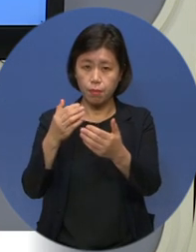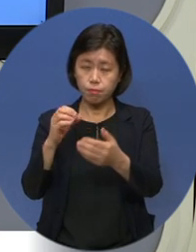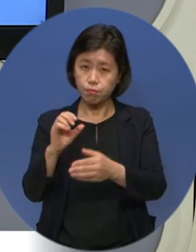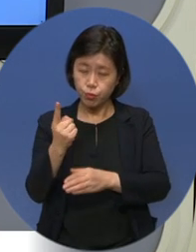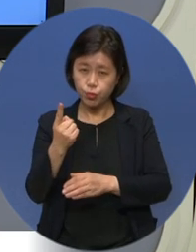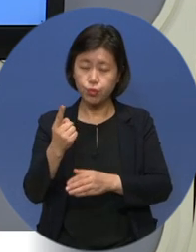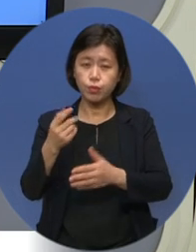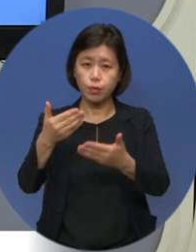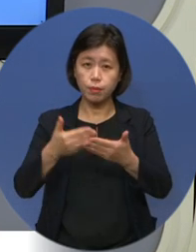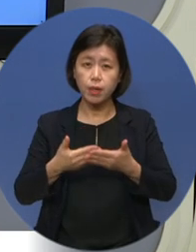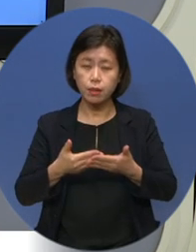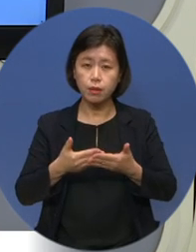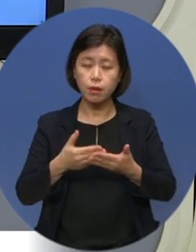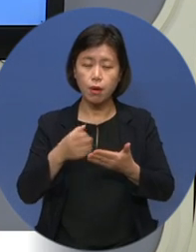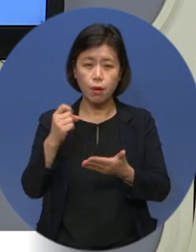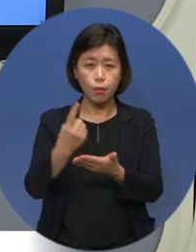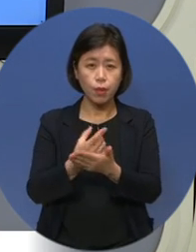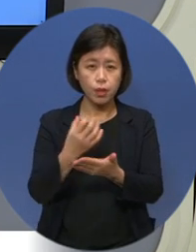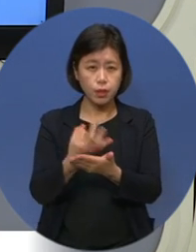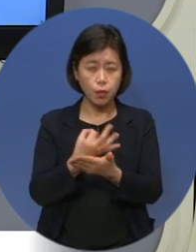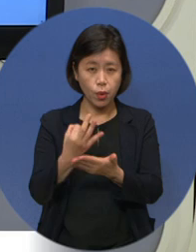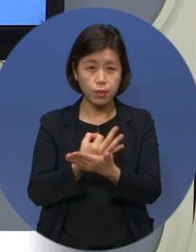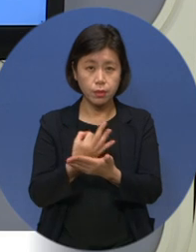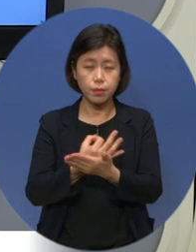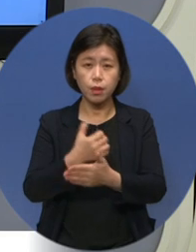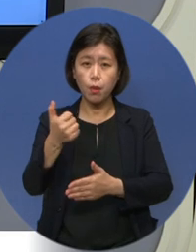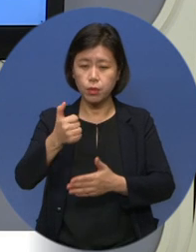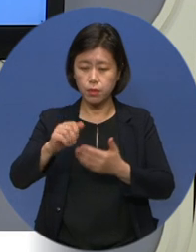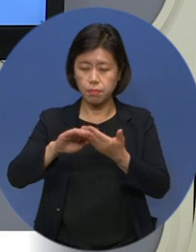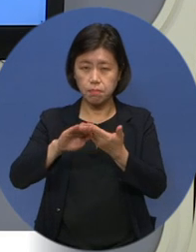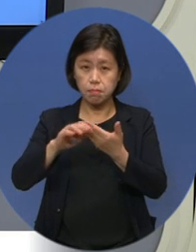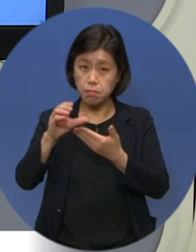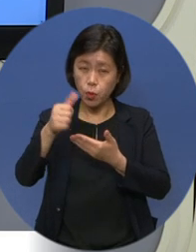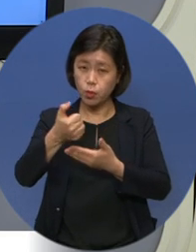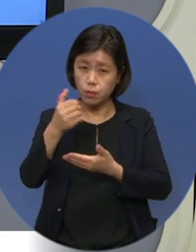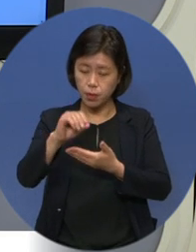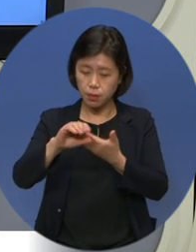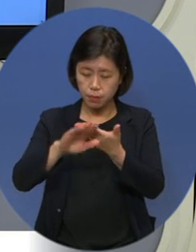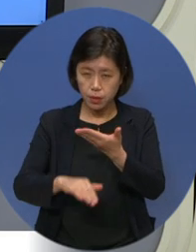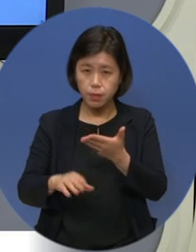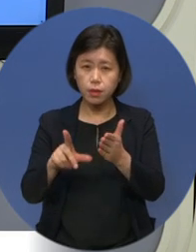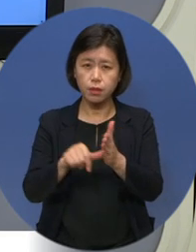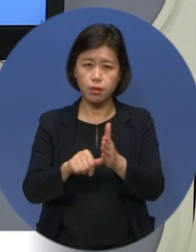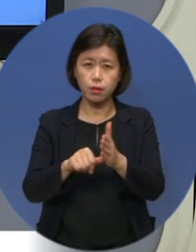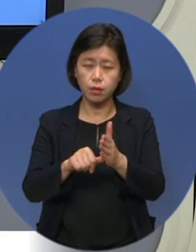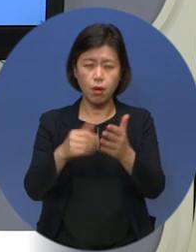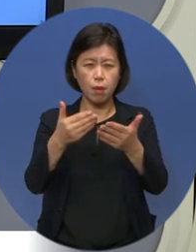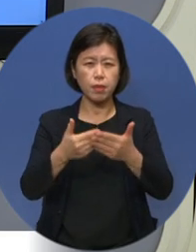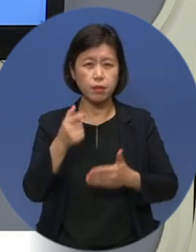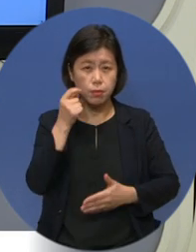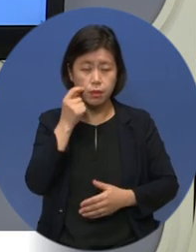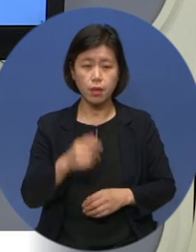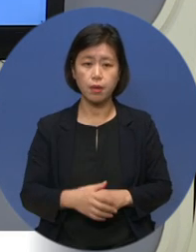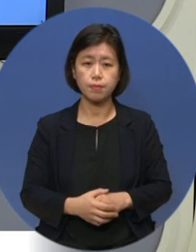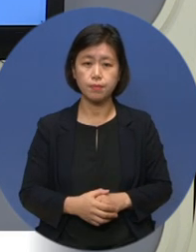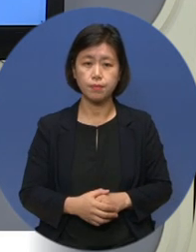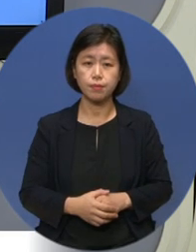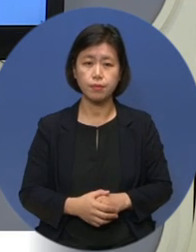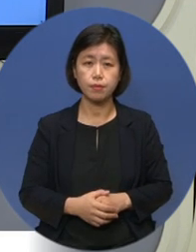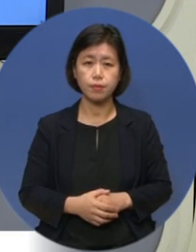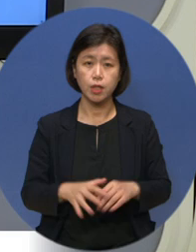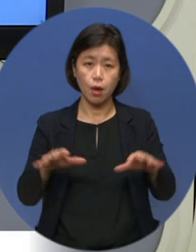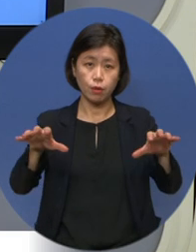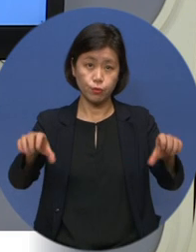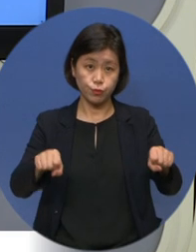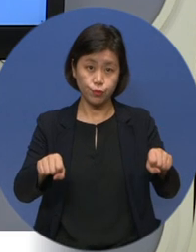50만 원 미만이면 고용보험 적용 대상에서 제외 됩니다 2 이상의 계약을 맺은 경우 합산